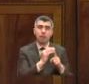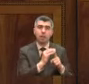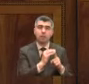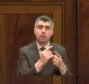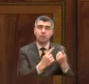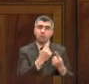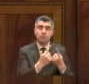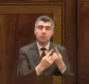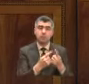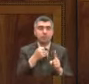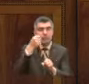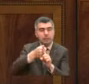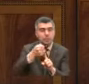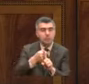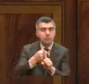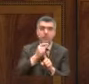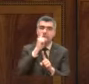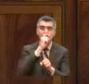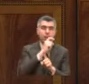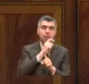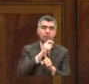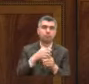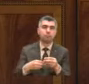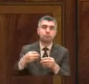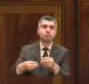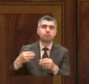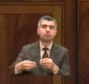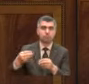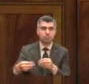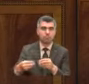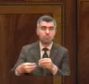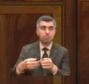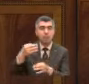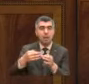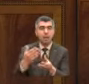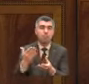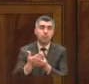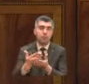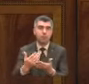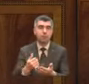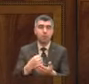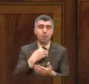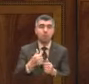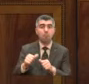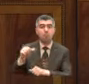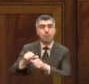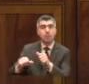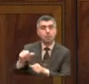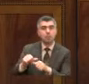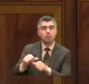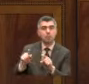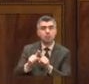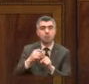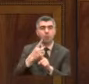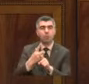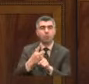مجهود جبار لمعالجه الملفات، فطبعا كتراكم هذه الملفات راه ما يحكموا على المخالف. اليوم بغينا نبدلوا في القانون تولي بحال قانون